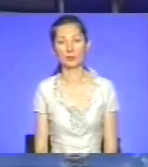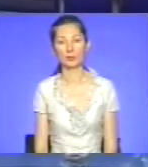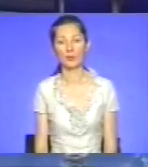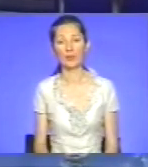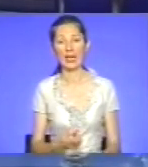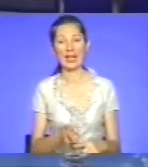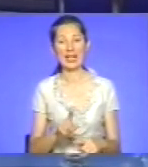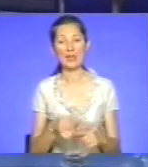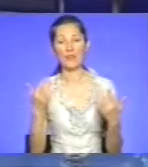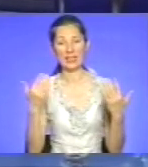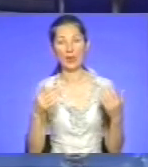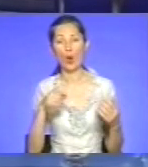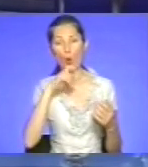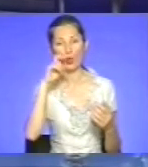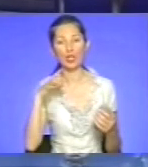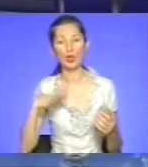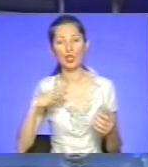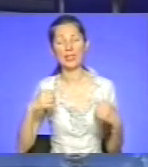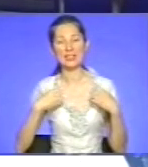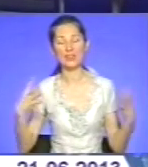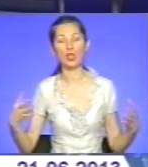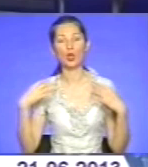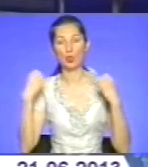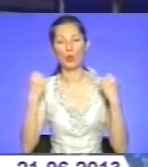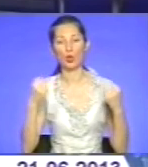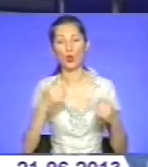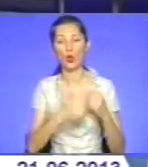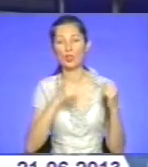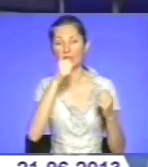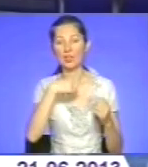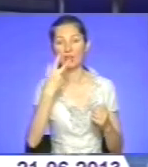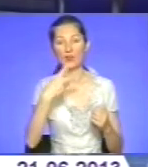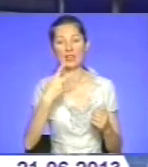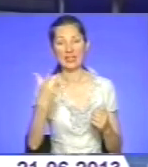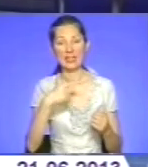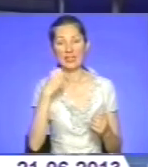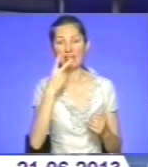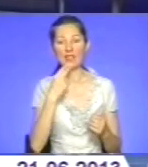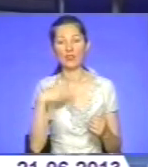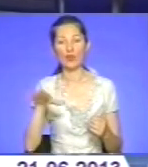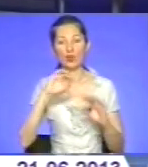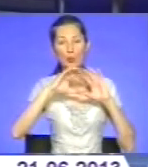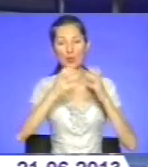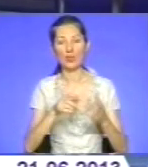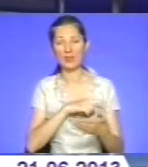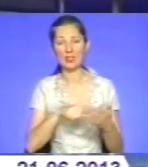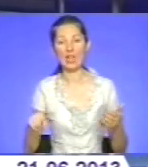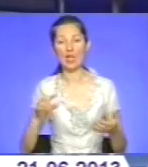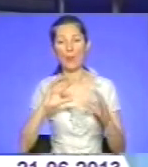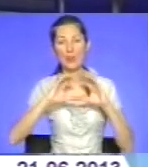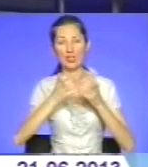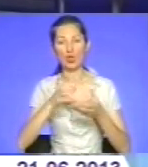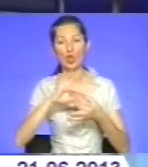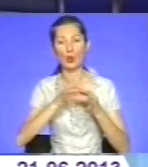Цими вихідними Україну чекає справжнє свято спорту. Щорічно 23 червня у всьому світі відзначають Міжнародний олімпійський день. Цього дня